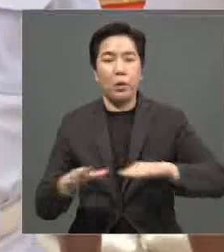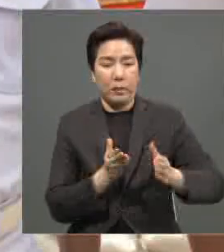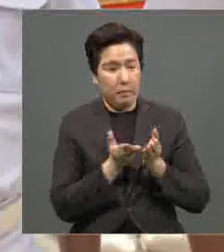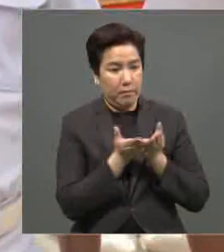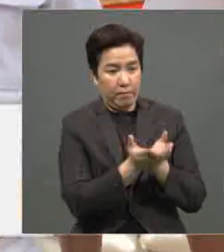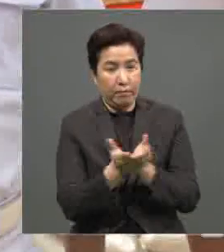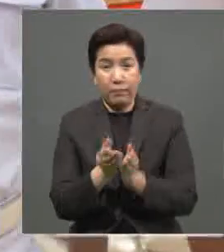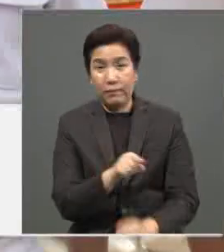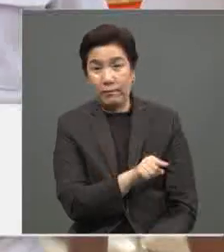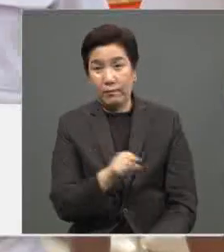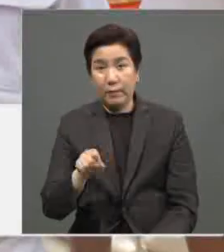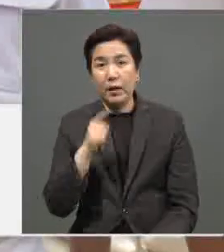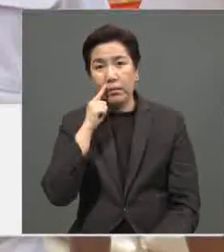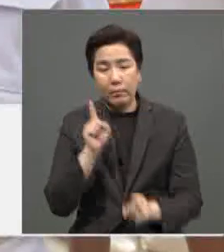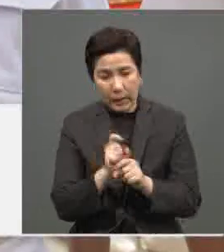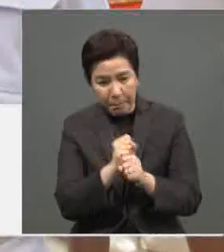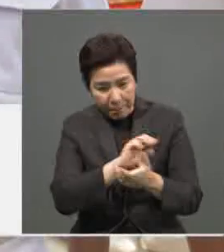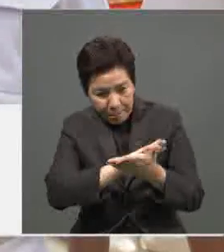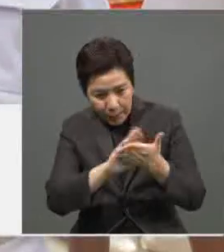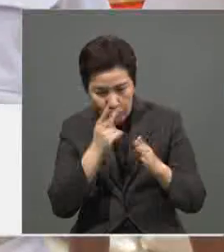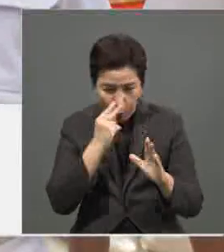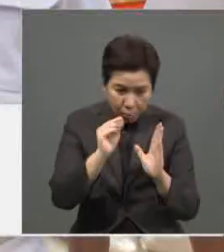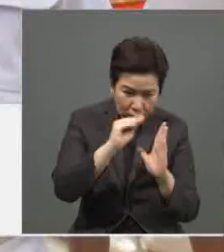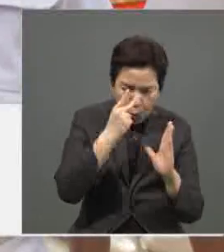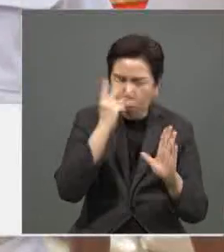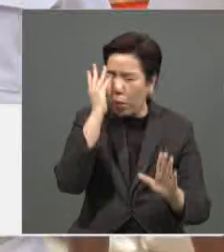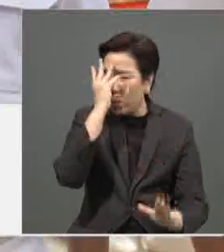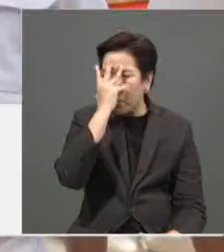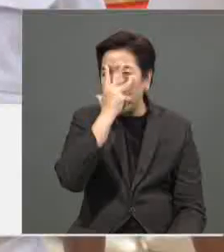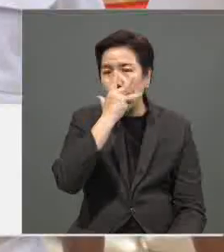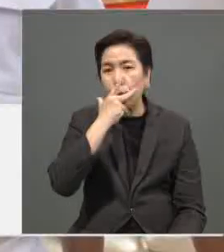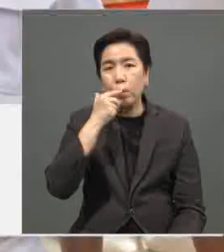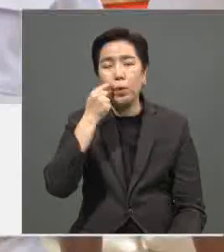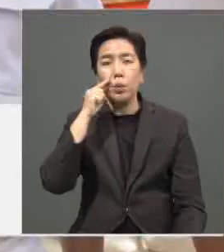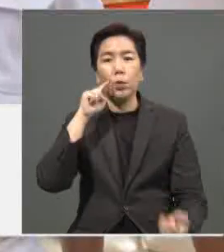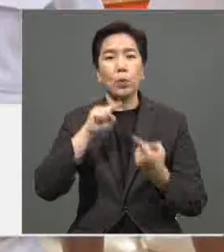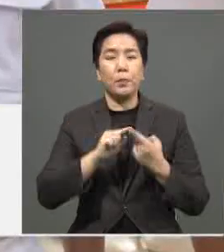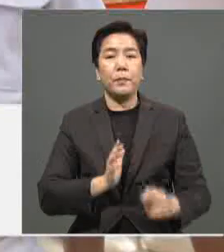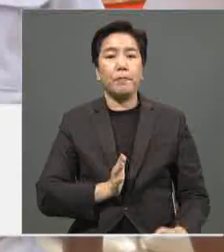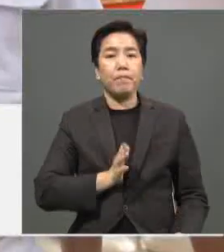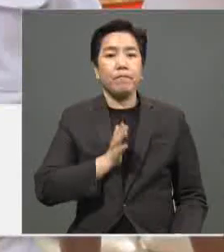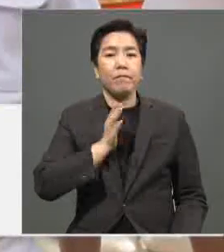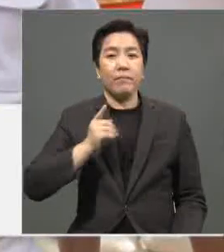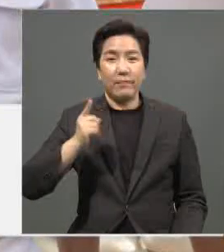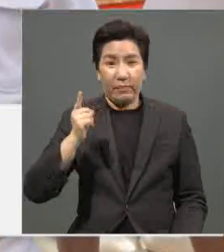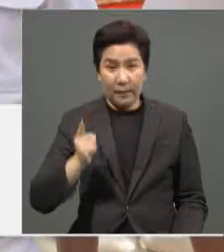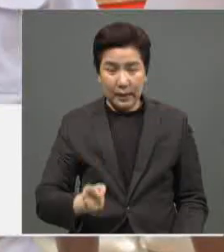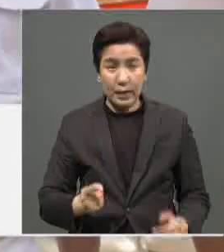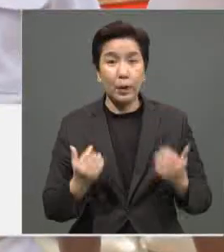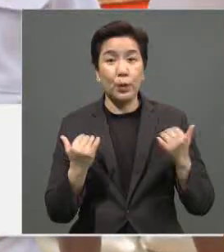ำได้รับการตกแต่งอย่างสวยงามและสมพระเกียรติ